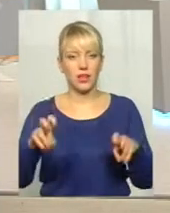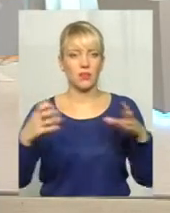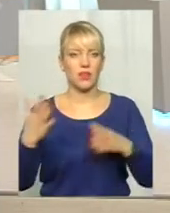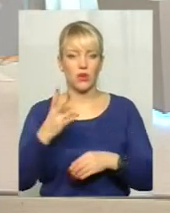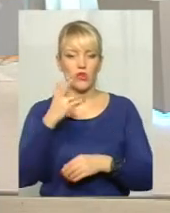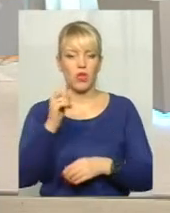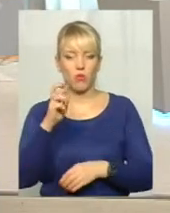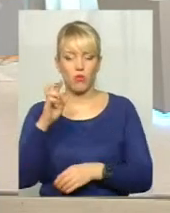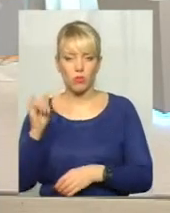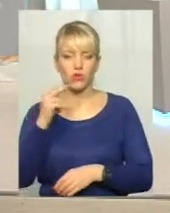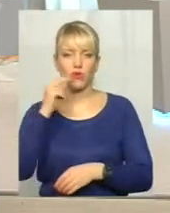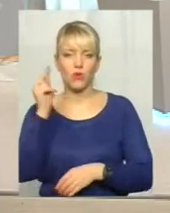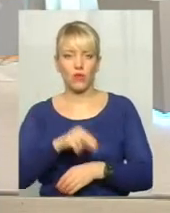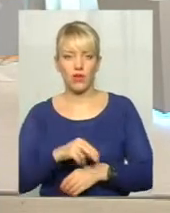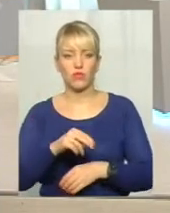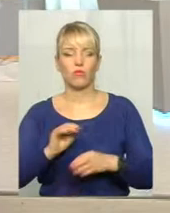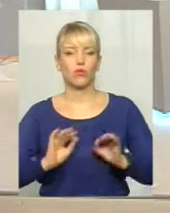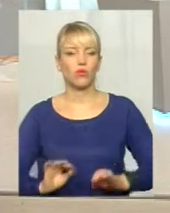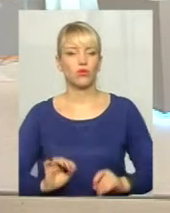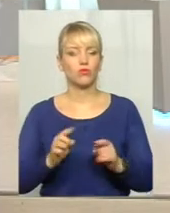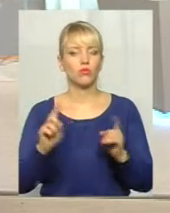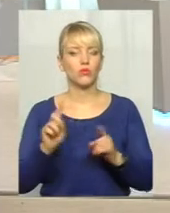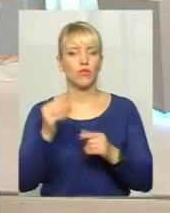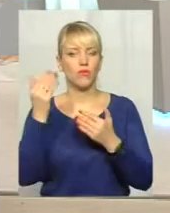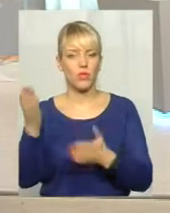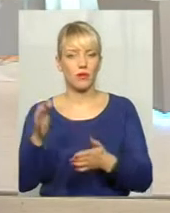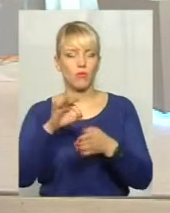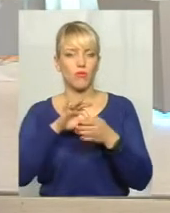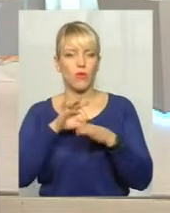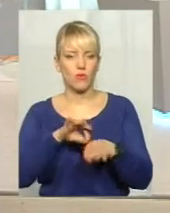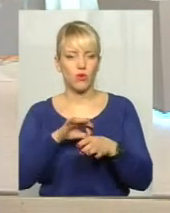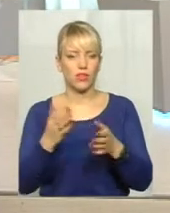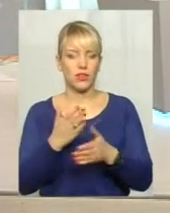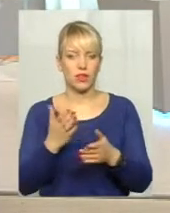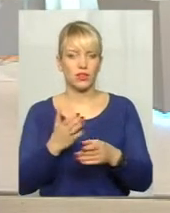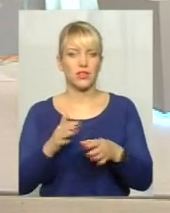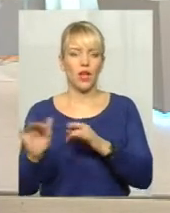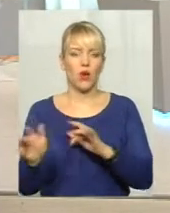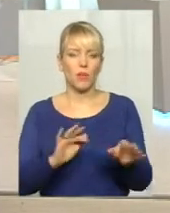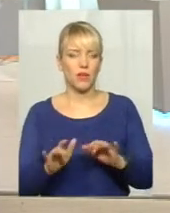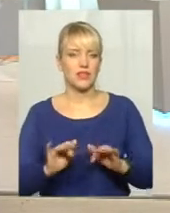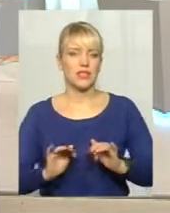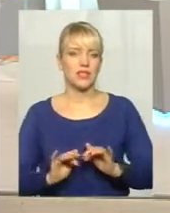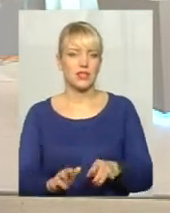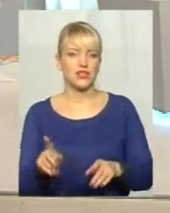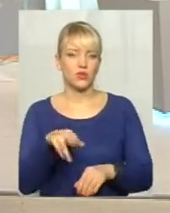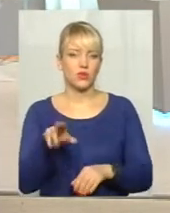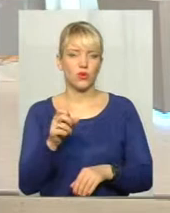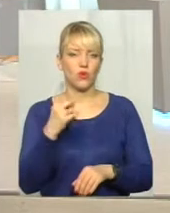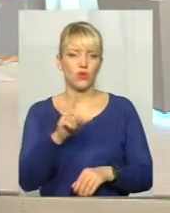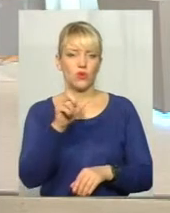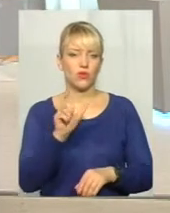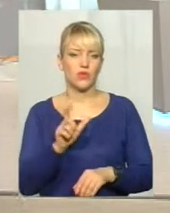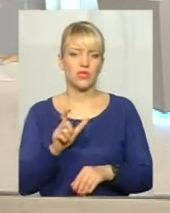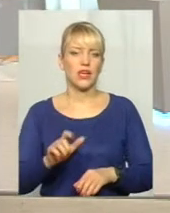звинуватив Генпрокурор. Тому що в них вони проводили якісь оперативні заходи щодо одного із заступників